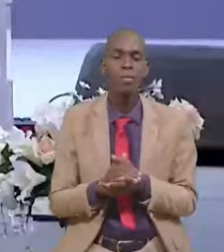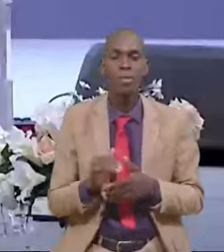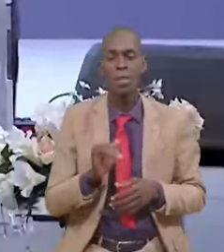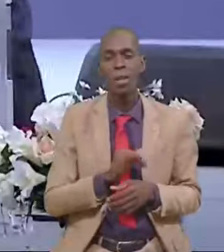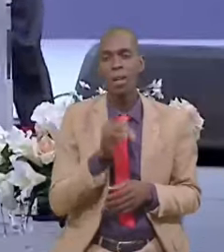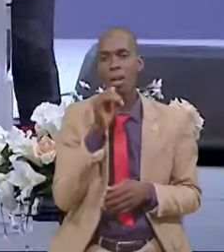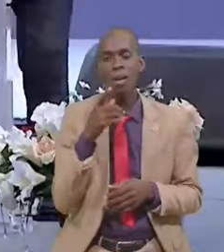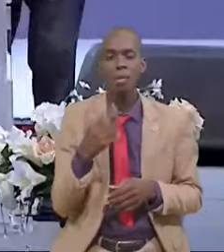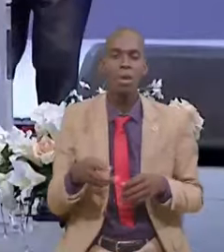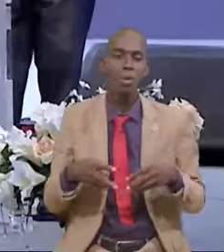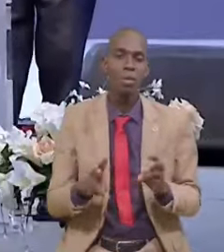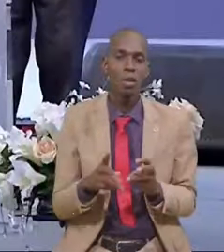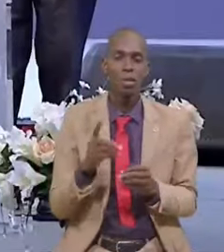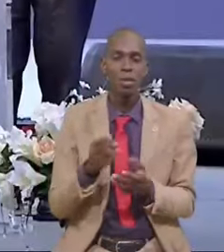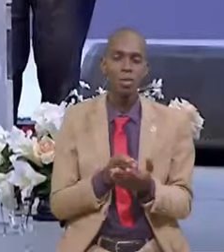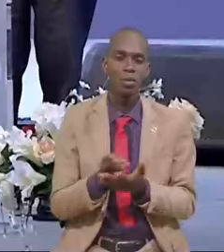Jésus lui dit, je suis...